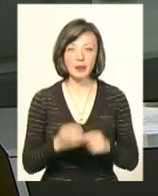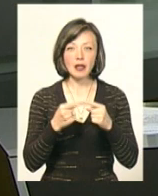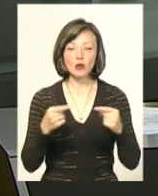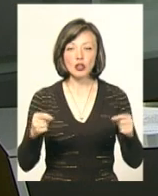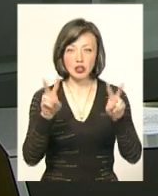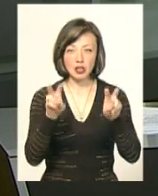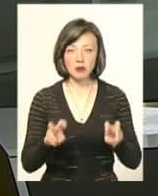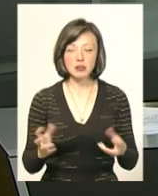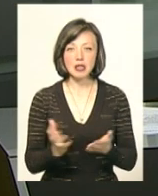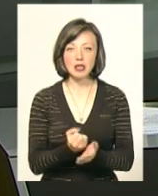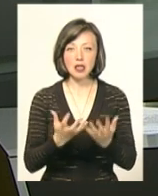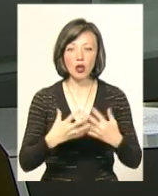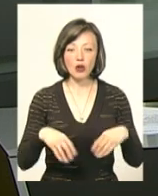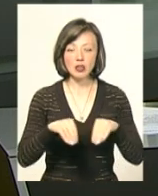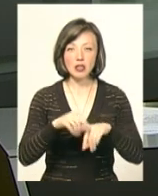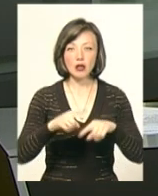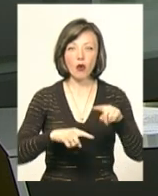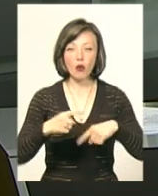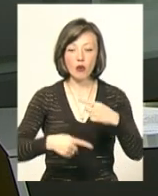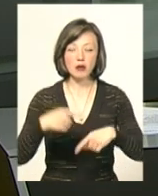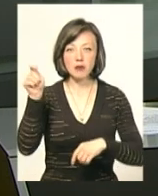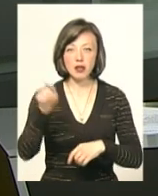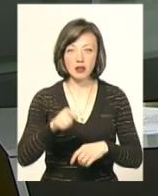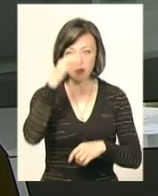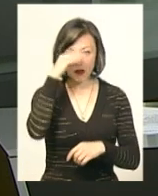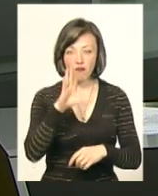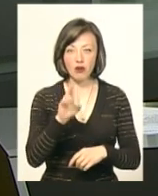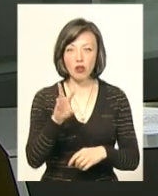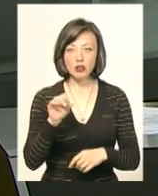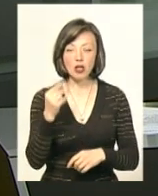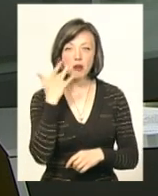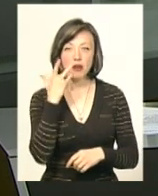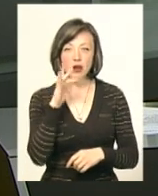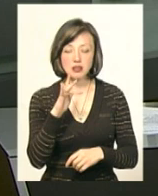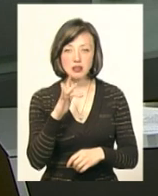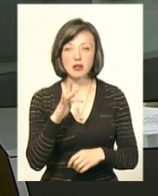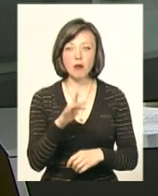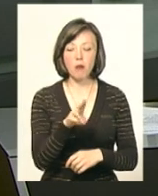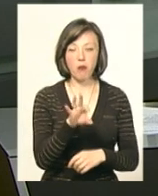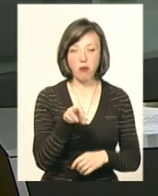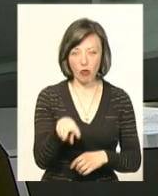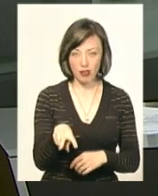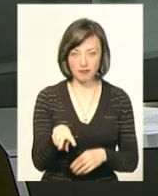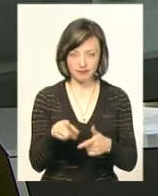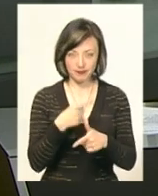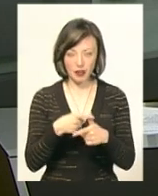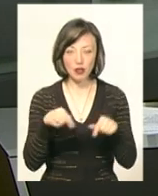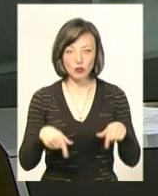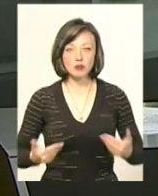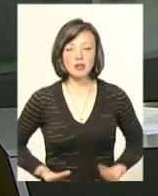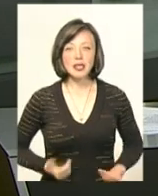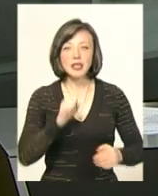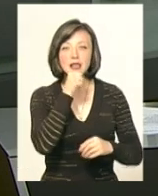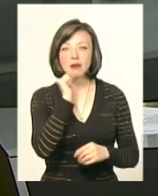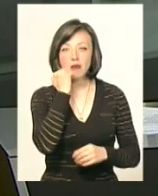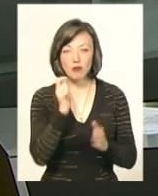інших тем. Знайти родинне коріння приїхав на батьківщину у Волочиськ американець з Бостона Пол Саган. Запевняє, тут проживали його дід